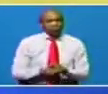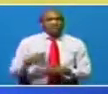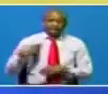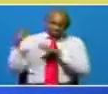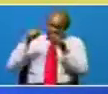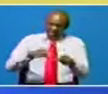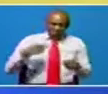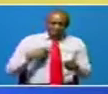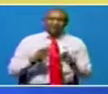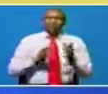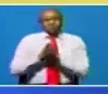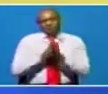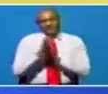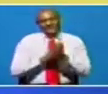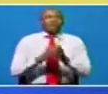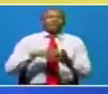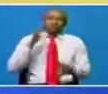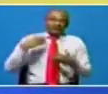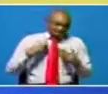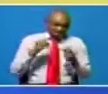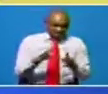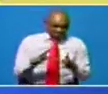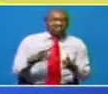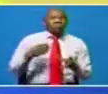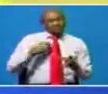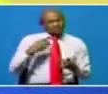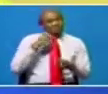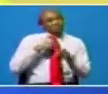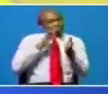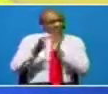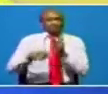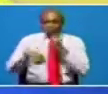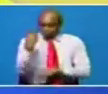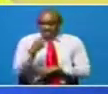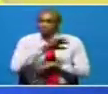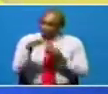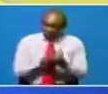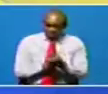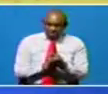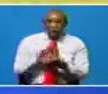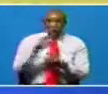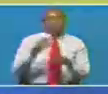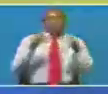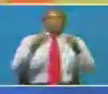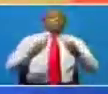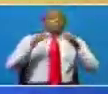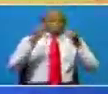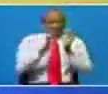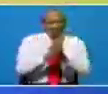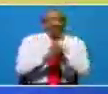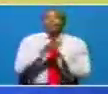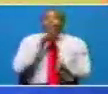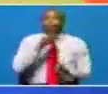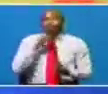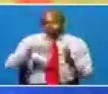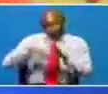saiki mbaya, so tukamua leo lazima tuwin, juu tulipanga tunakuja hapa. Twin game zote na to lift up. Katika kandanda ya wavulana,